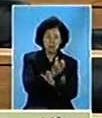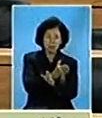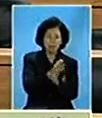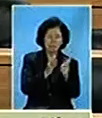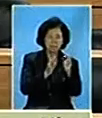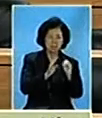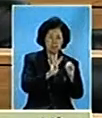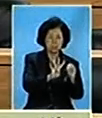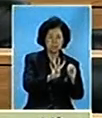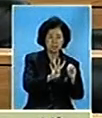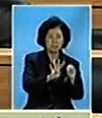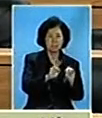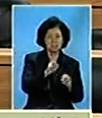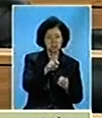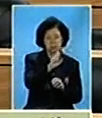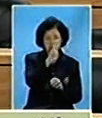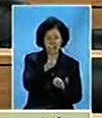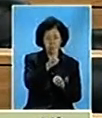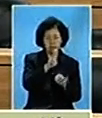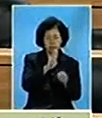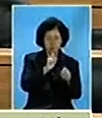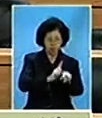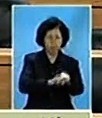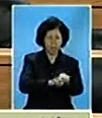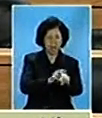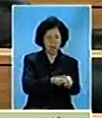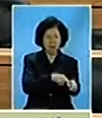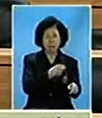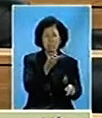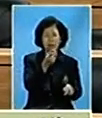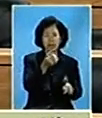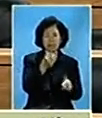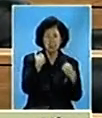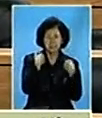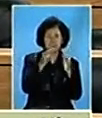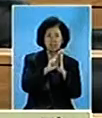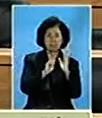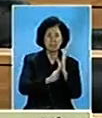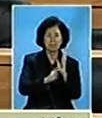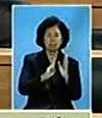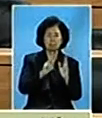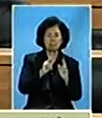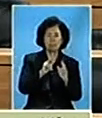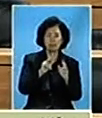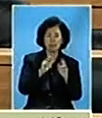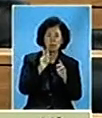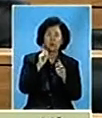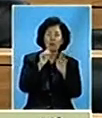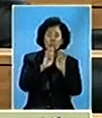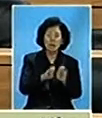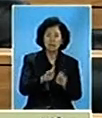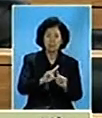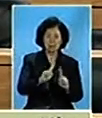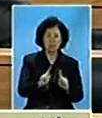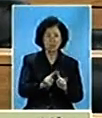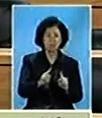1จะต้องใช้เวลาเท่าไหร่นะในการที่จะออกระเบียบข้อบังคับต่างๆนะครับแล้วก็มันไม่สอดคล้องกับ